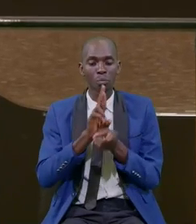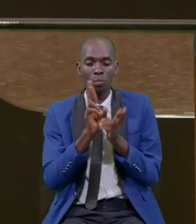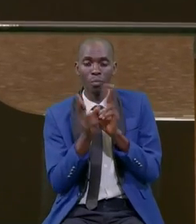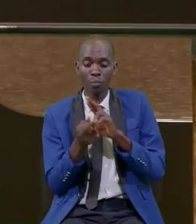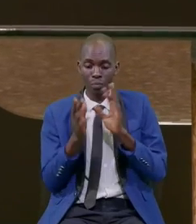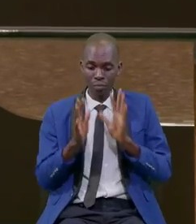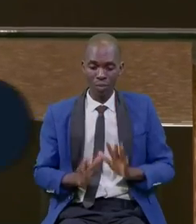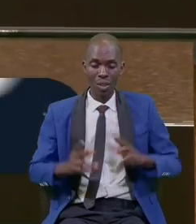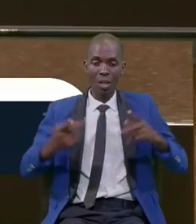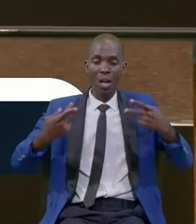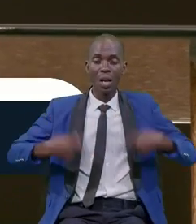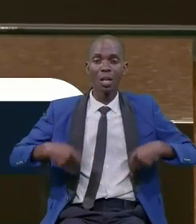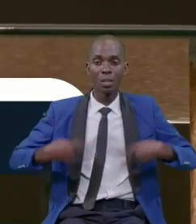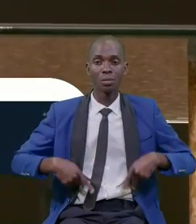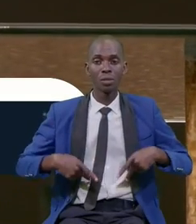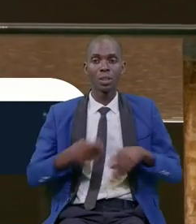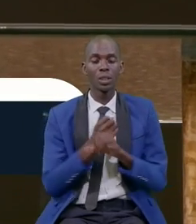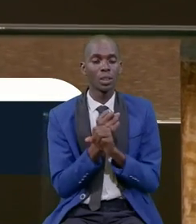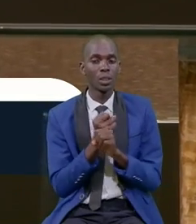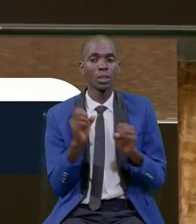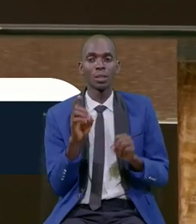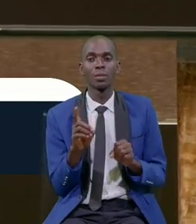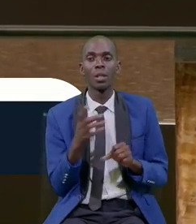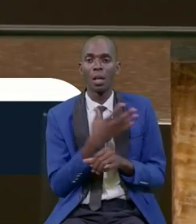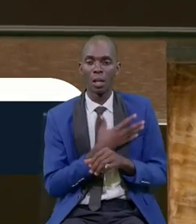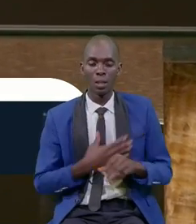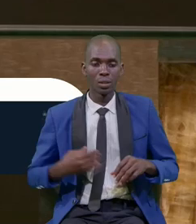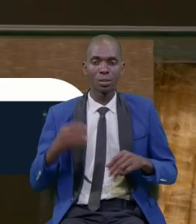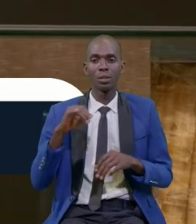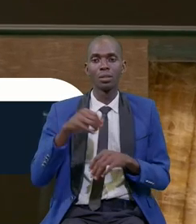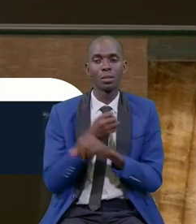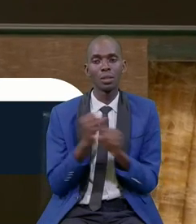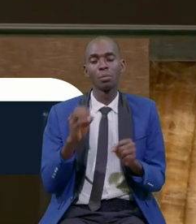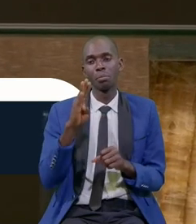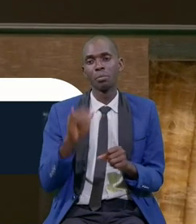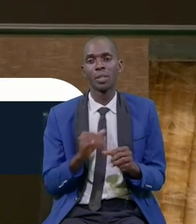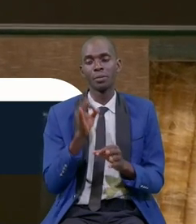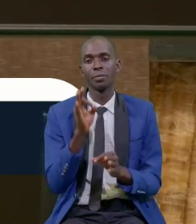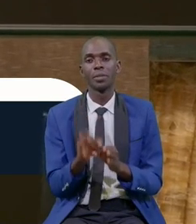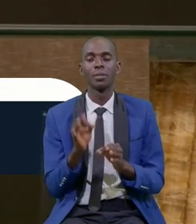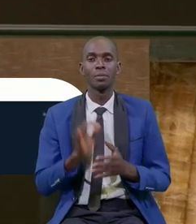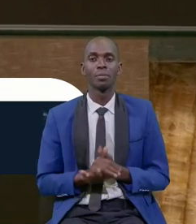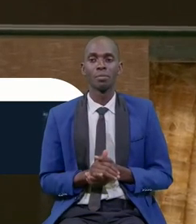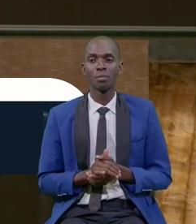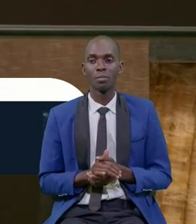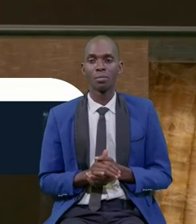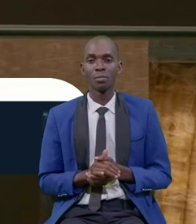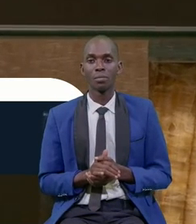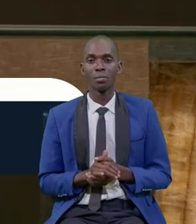Les prostituées repentantes sauvées et justifié par la foi.